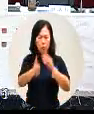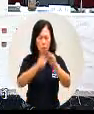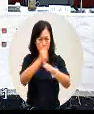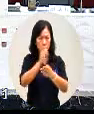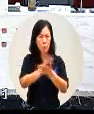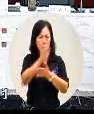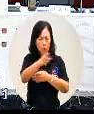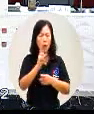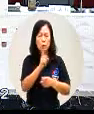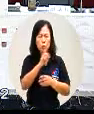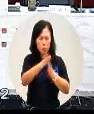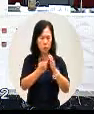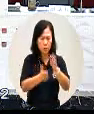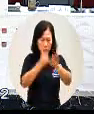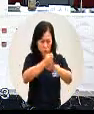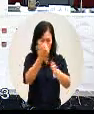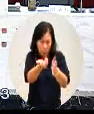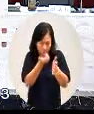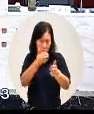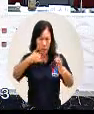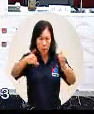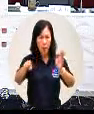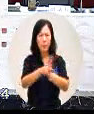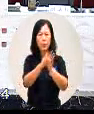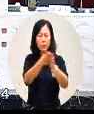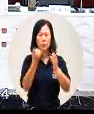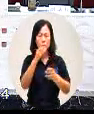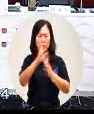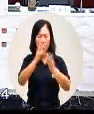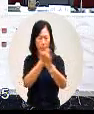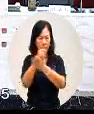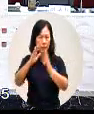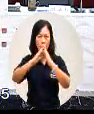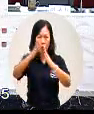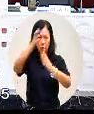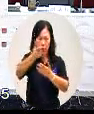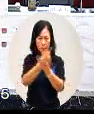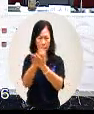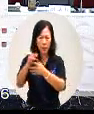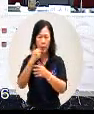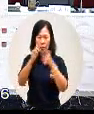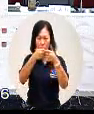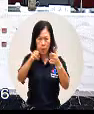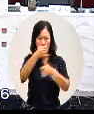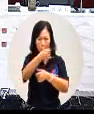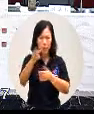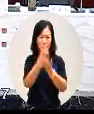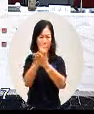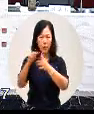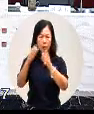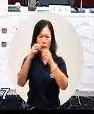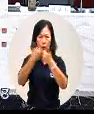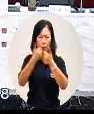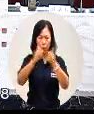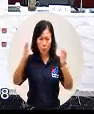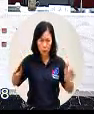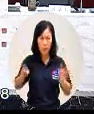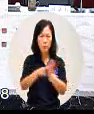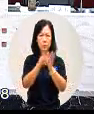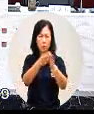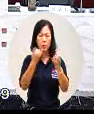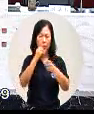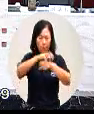讲你就任，你还未就任进前的市长，我看每一个议员、每一个会议，就包